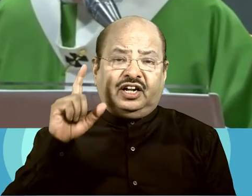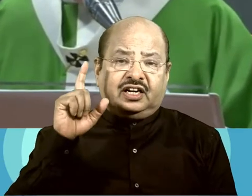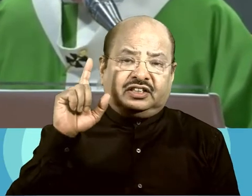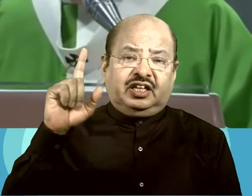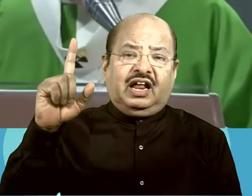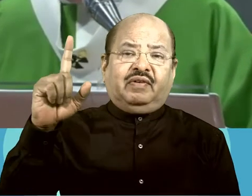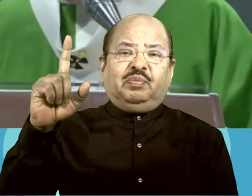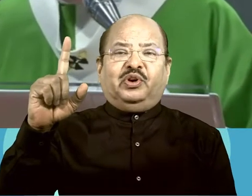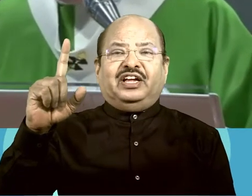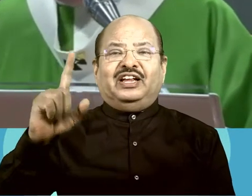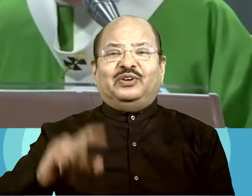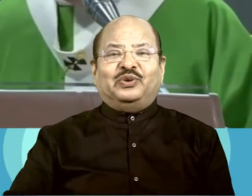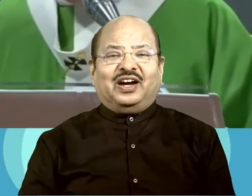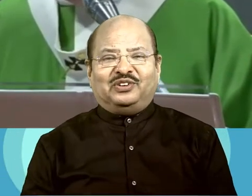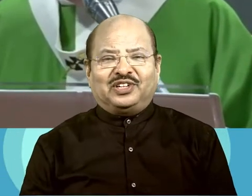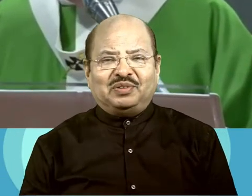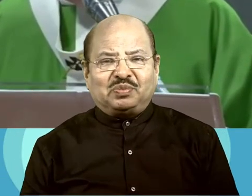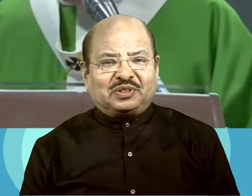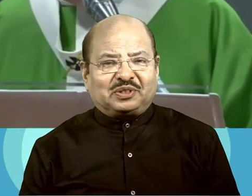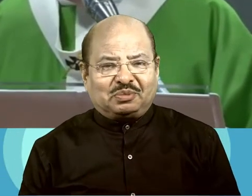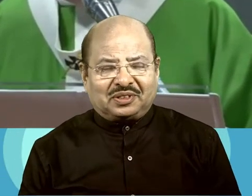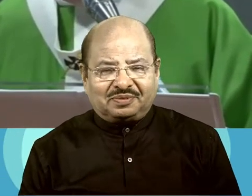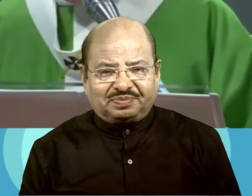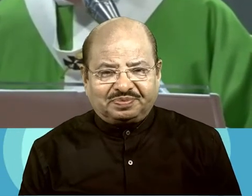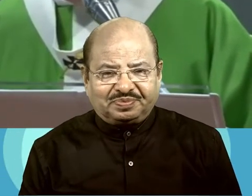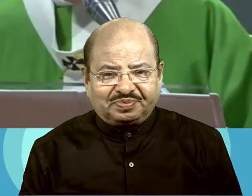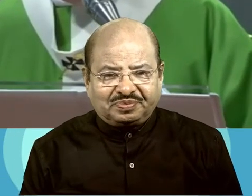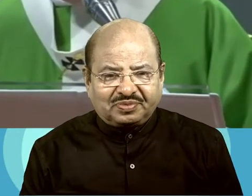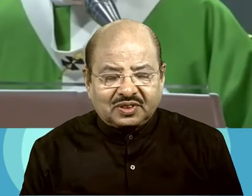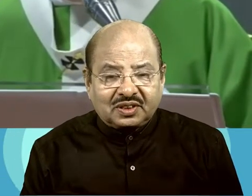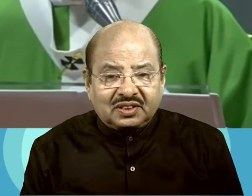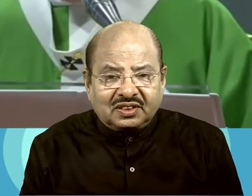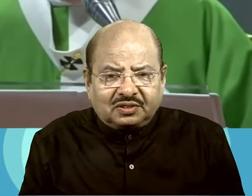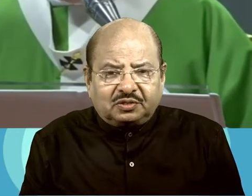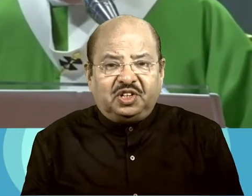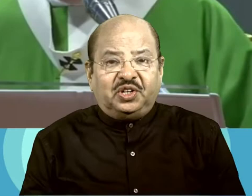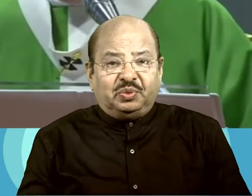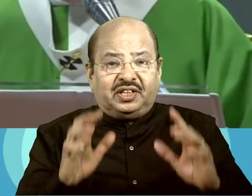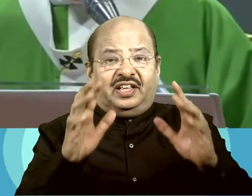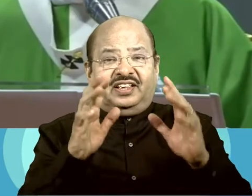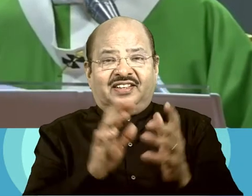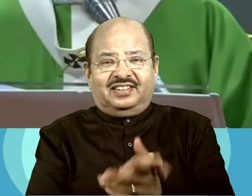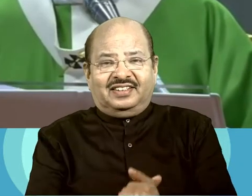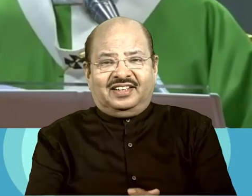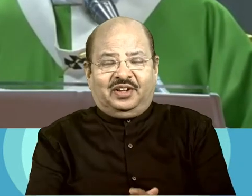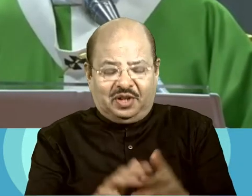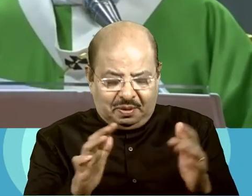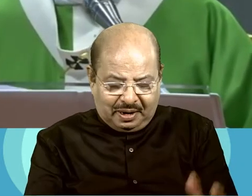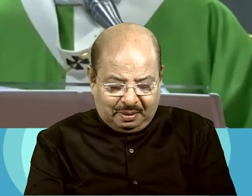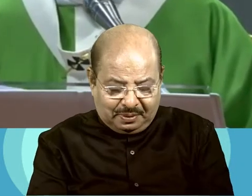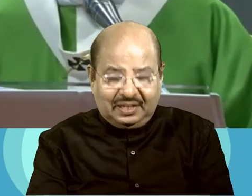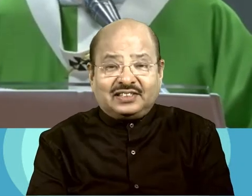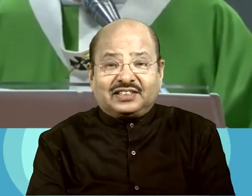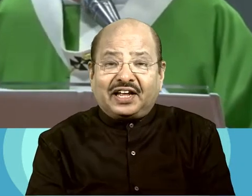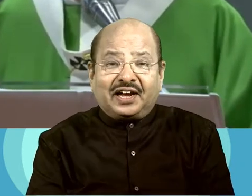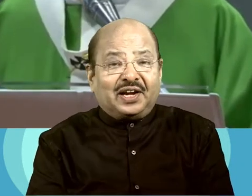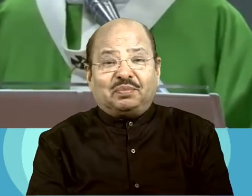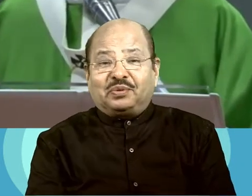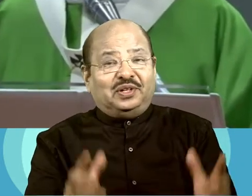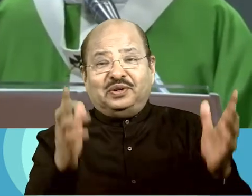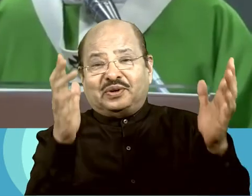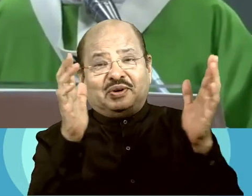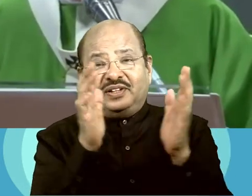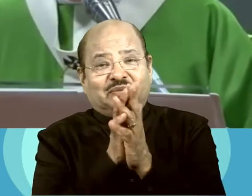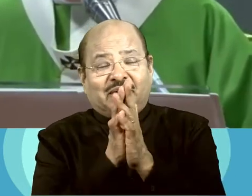മലമ്പ്രദേശത്തേക്ക് തിടുക്കത്തിൽ അവൾ പോയി, ലൂക്ക 1:39. ഒരു യുവതി ഈ മലമ്പ്രദേശത്തെ